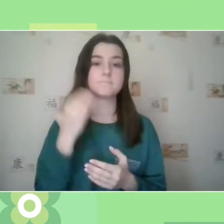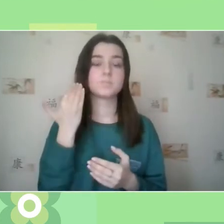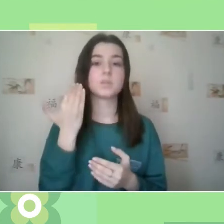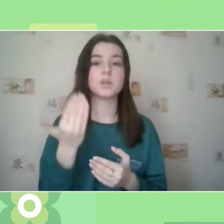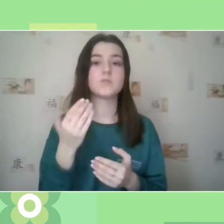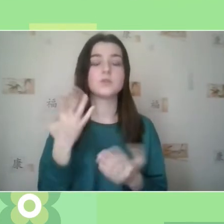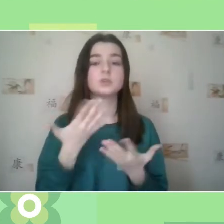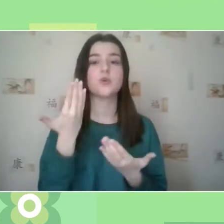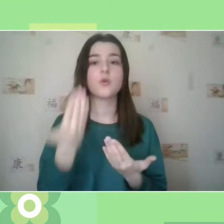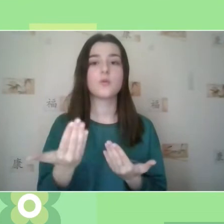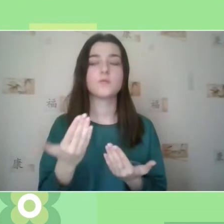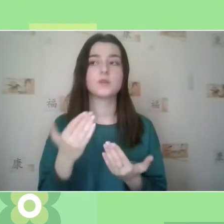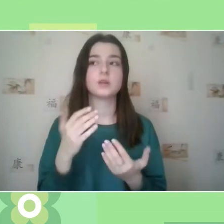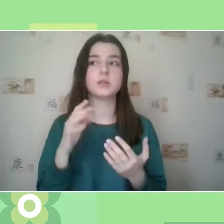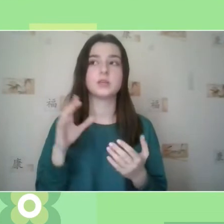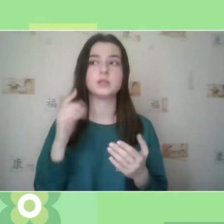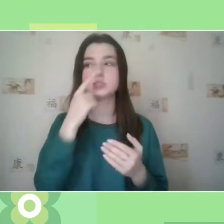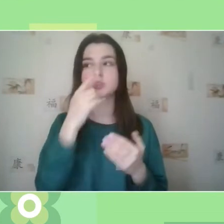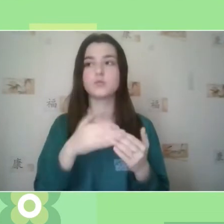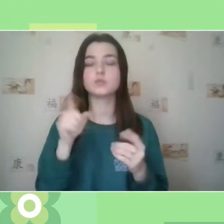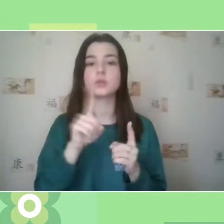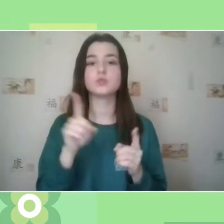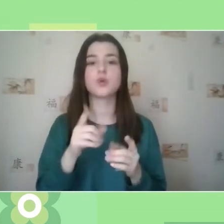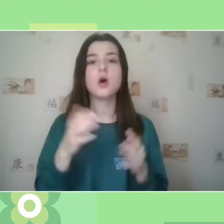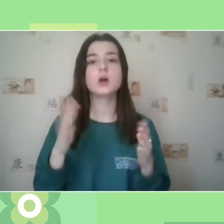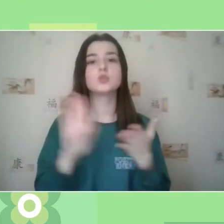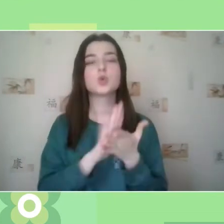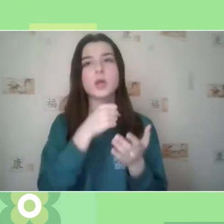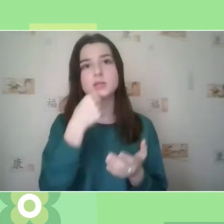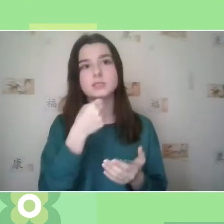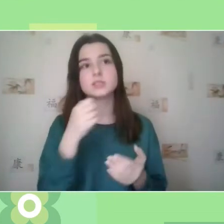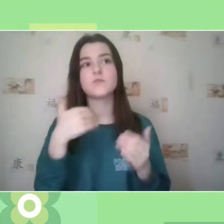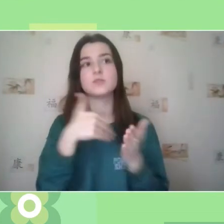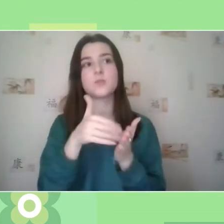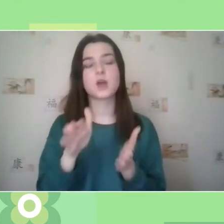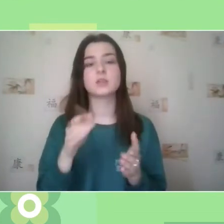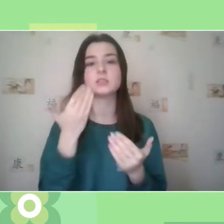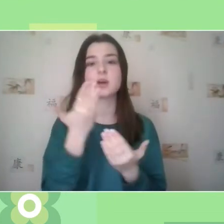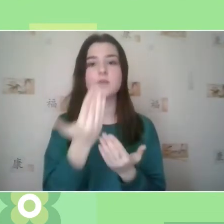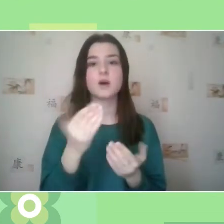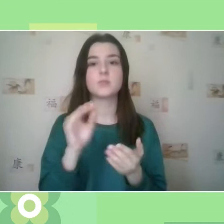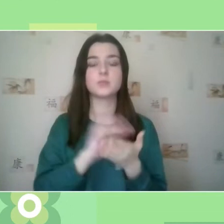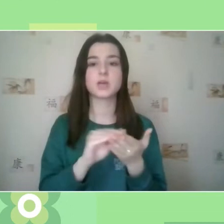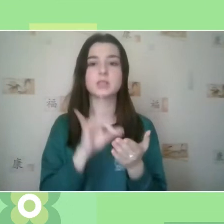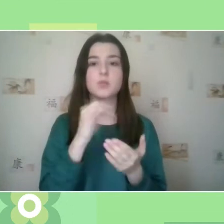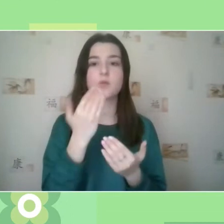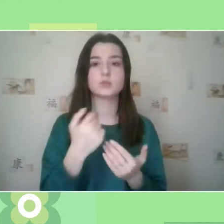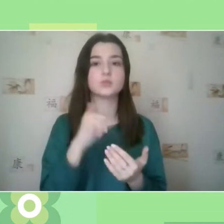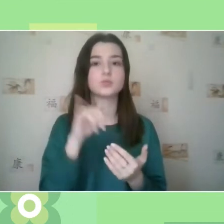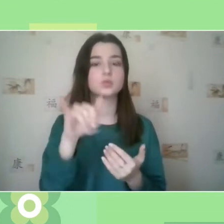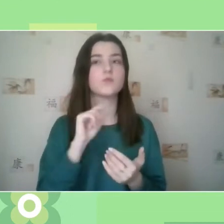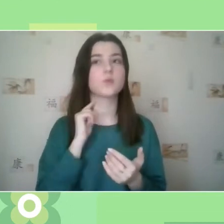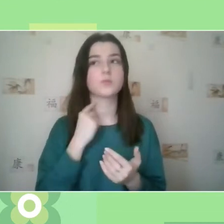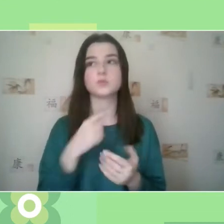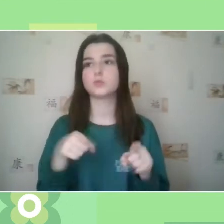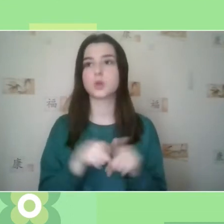що журналісти, місцеві видання, редакції відмовлялися писати або показувати про вас. У нас Кропивницького такого,